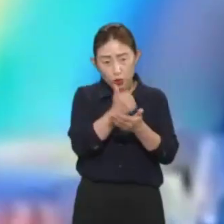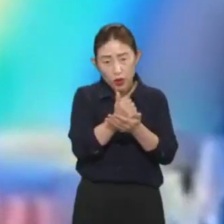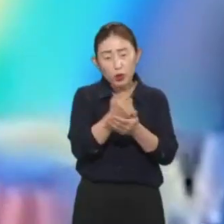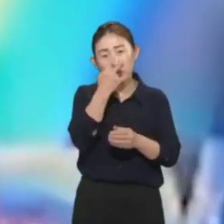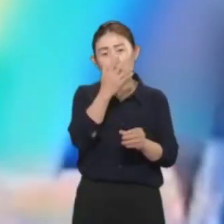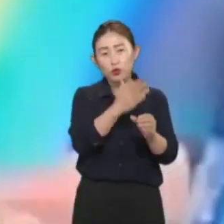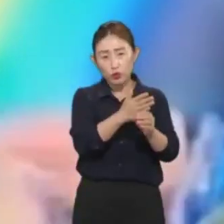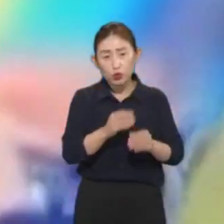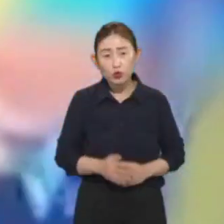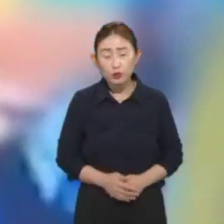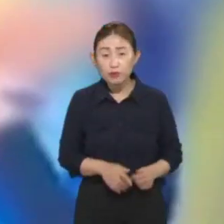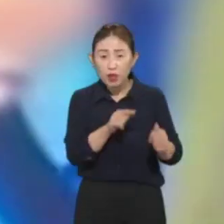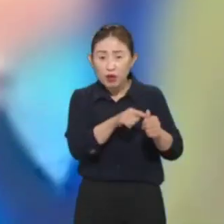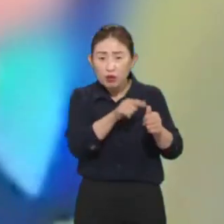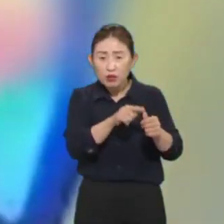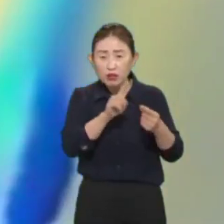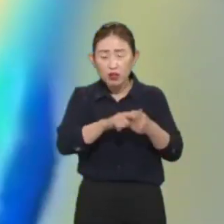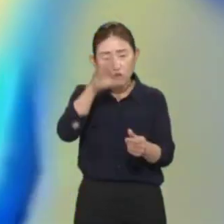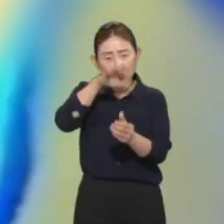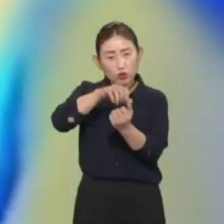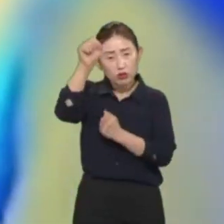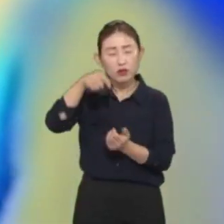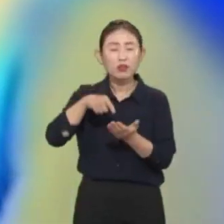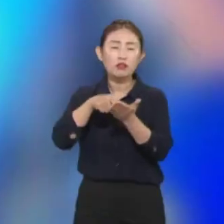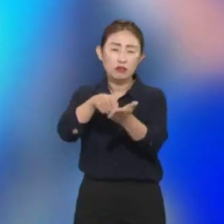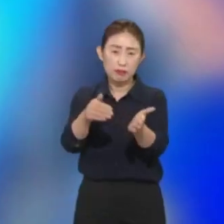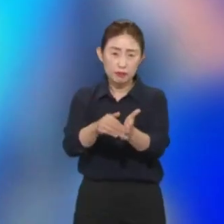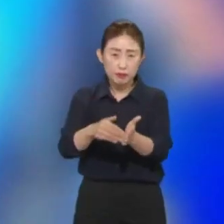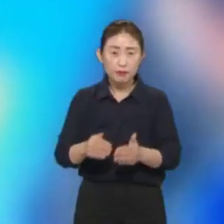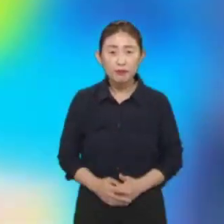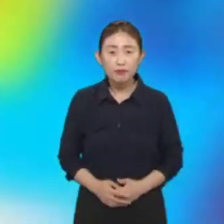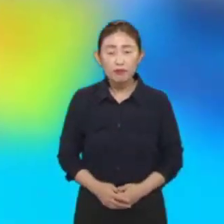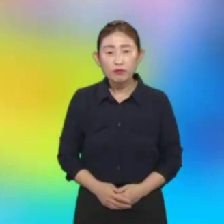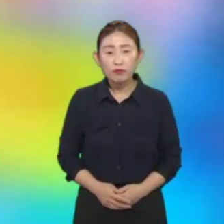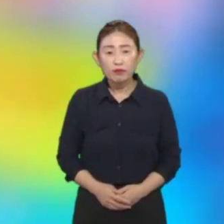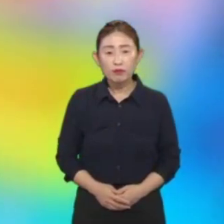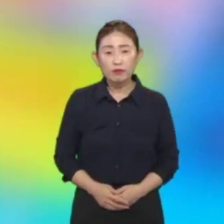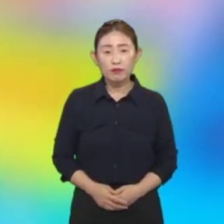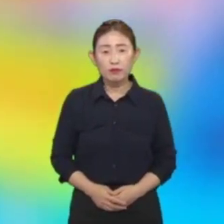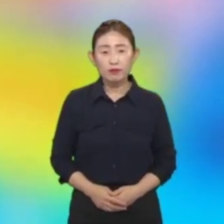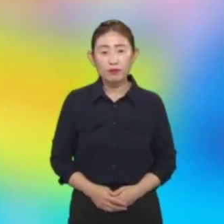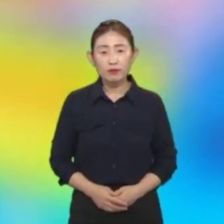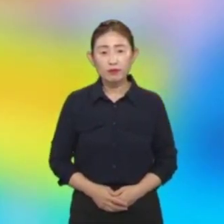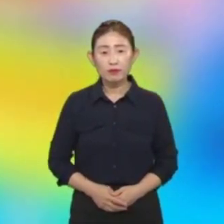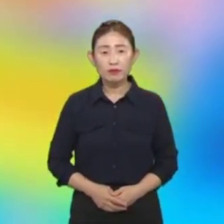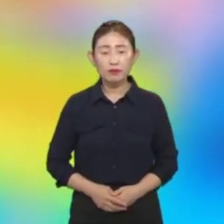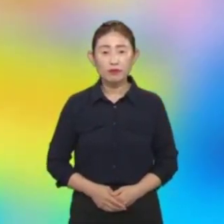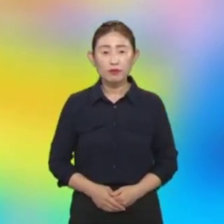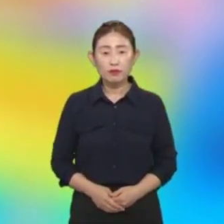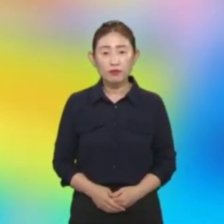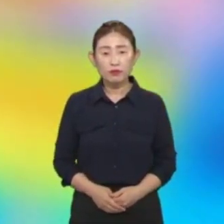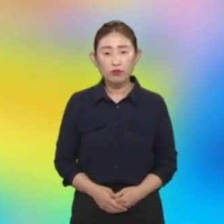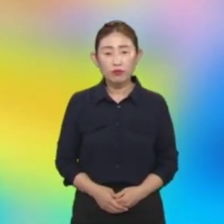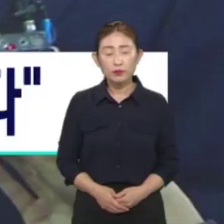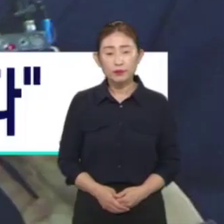있는 경찰은 A씨에 대해 구속영장을 신청했습니다. TJB 조형준입니다.